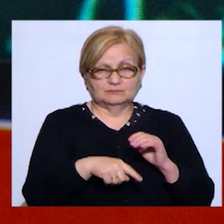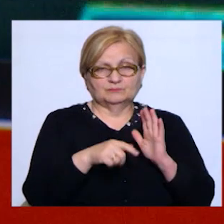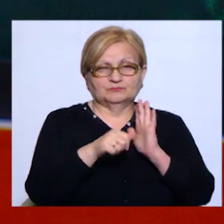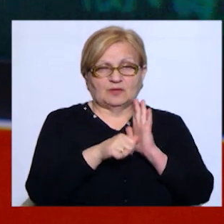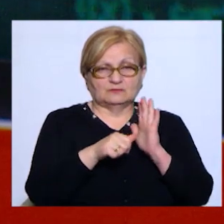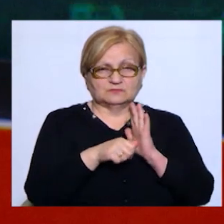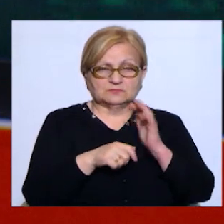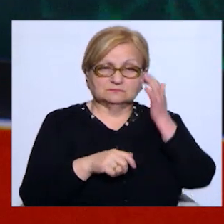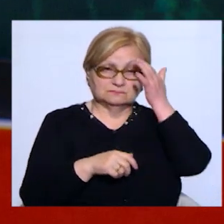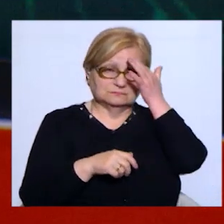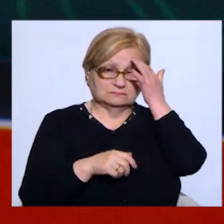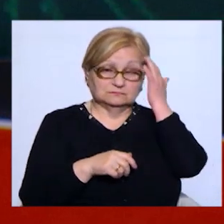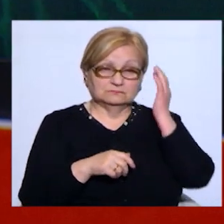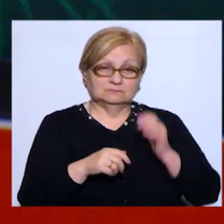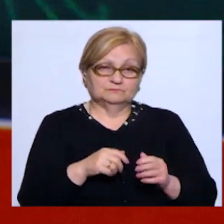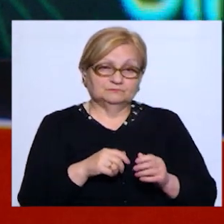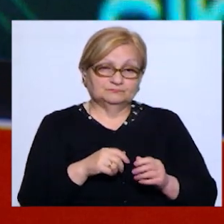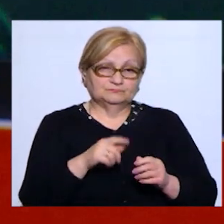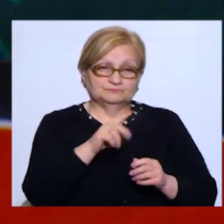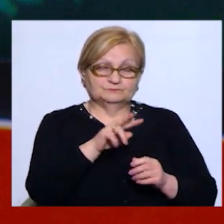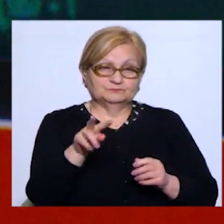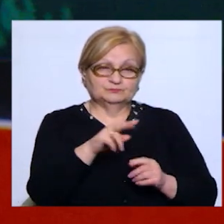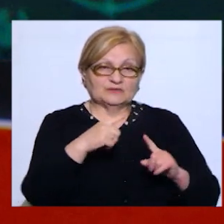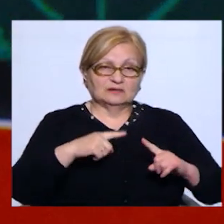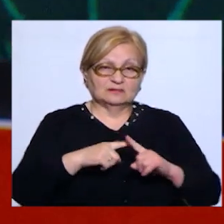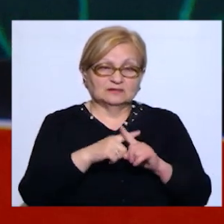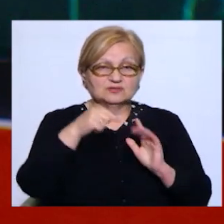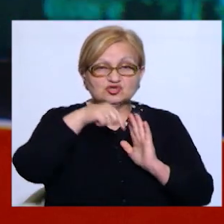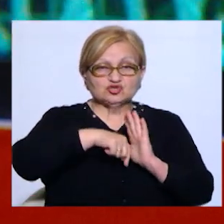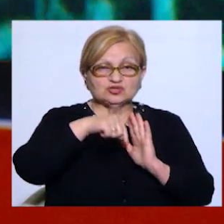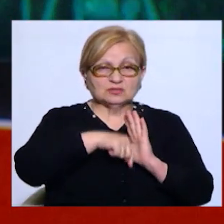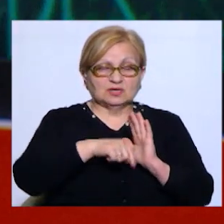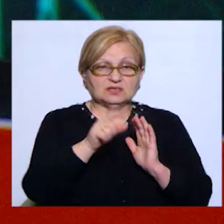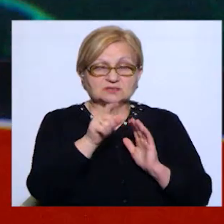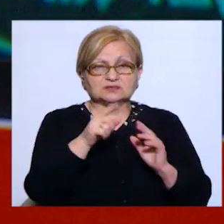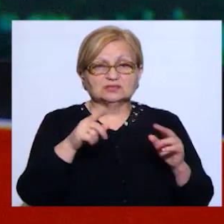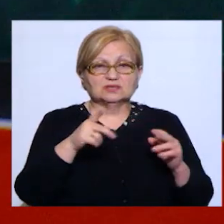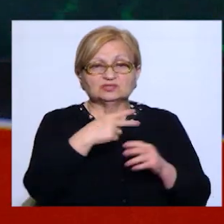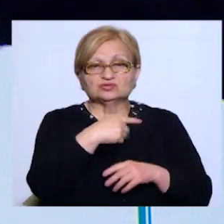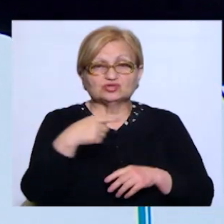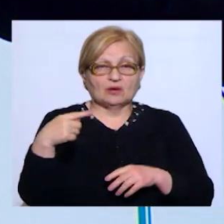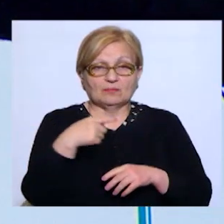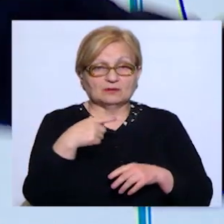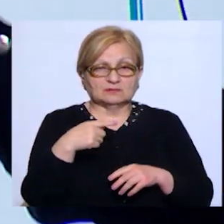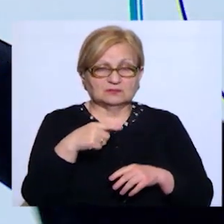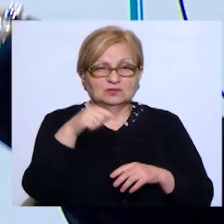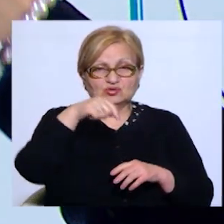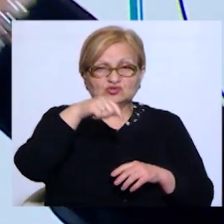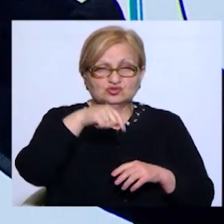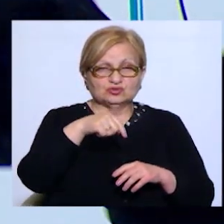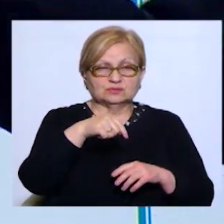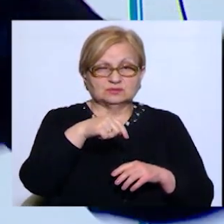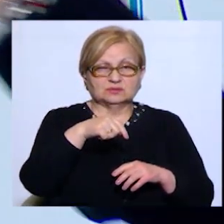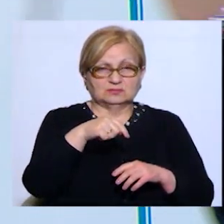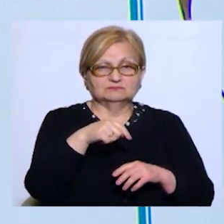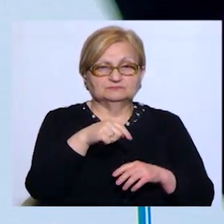სიგრძე არის 6. ამ მკვეთების შიგა ნაწილები ისე შეეფარდება ერთმანეთზე, შიგნით ხო არის ნაწილები,